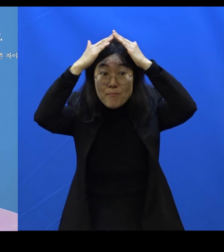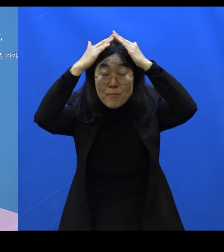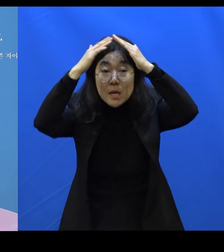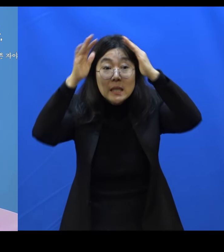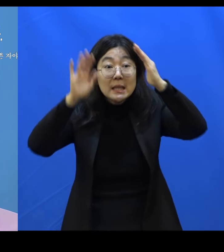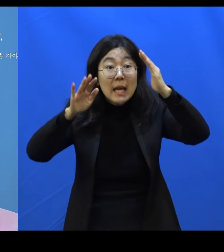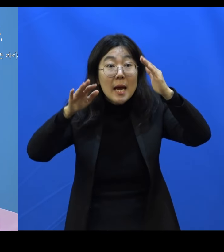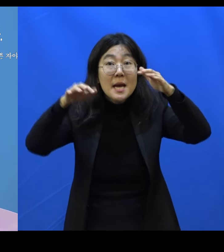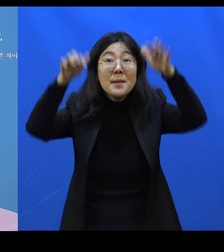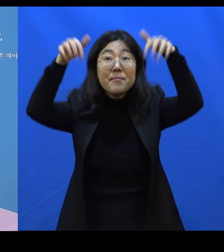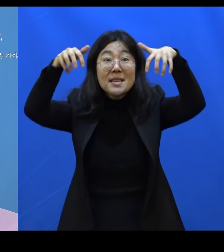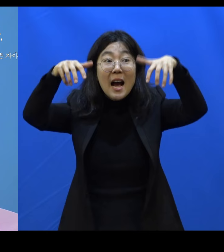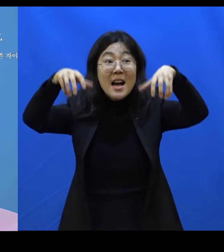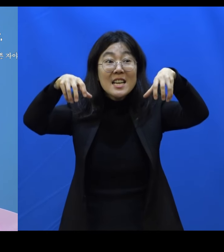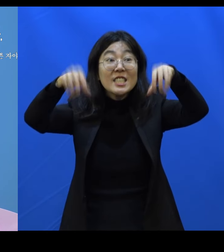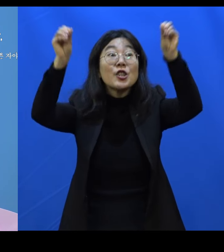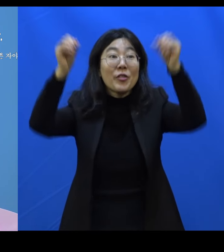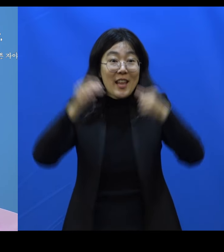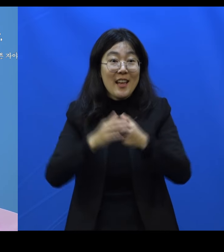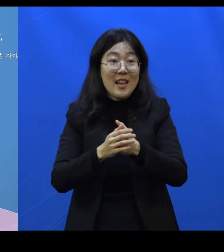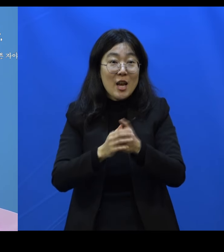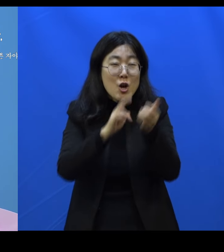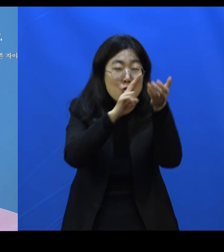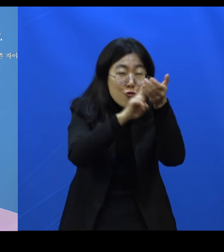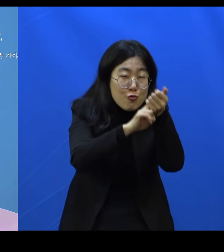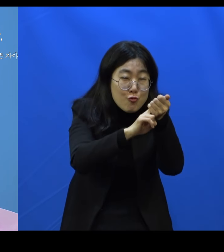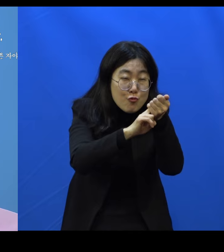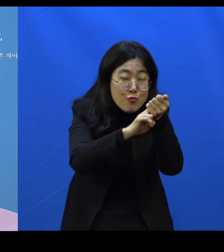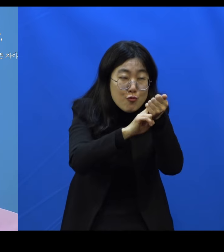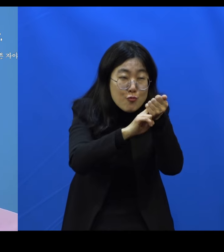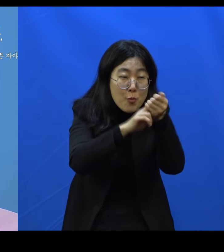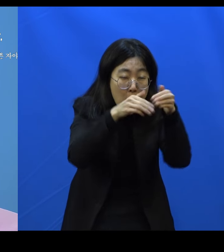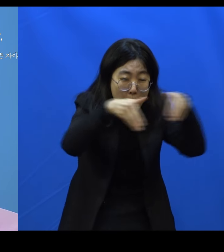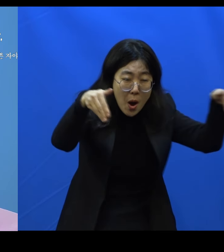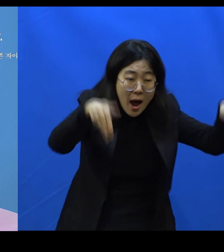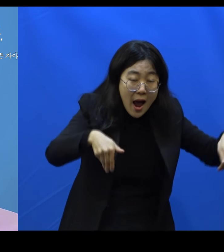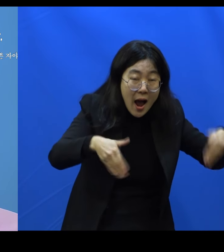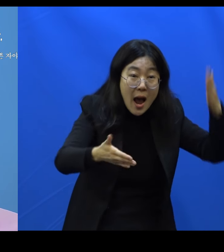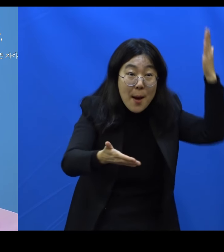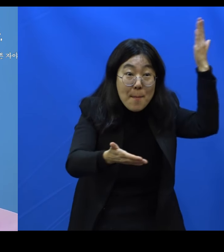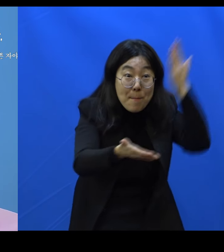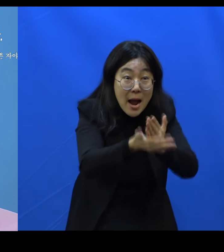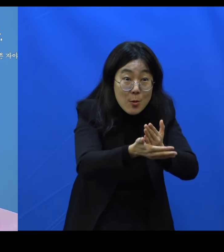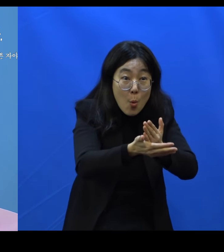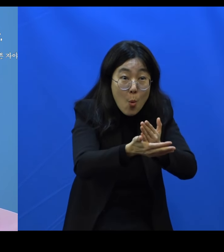나오라는 거예요. 더 이상 숨어 있지 말라는 거예요. 커밍아웃을 하라는 거예요.